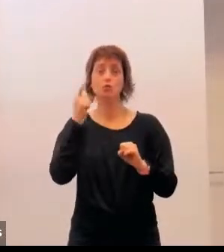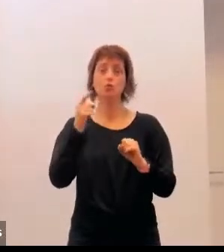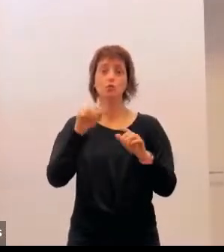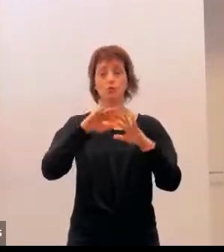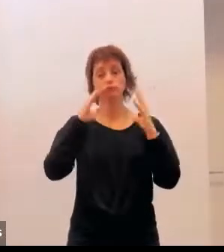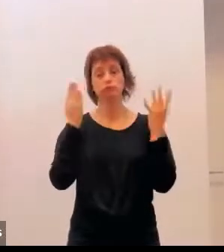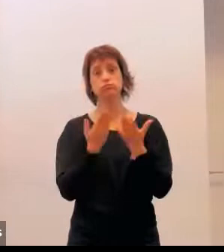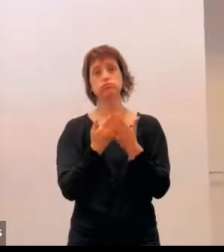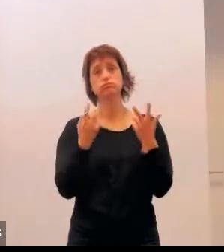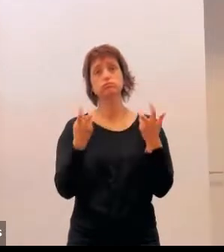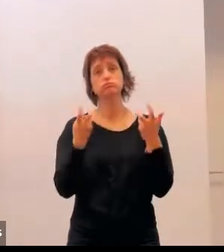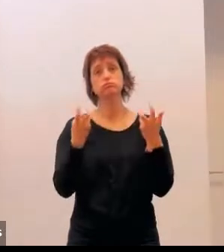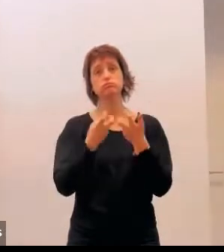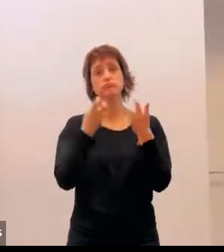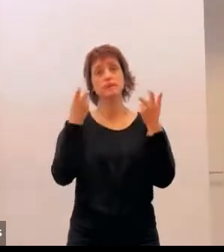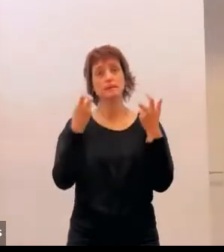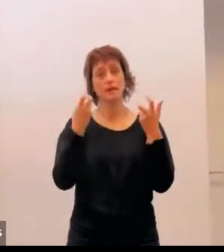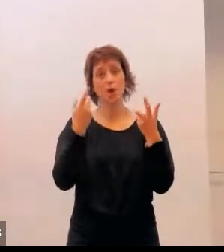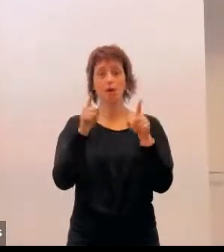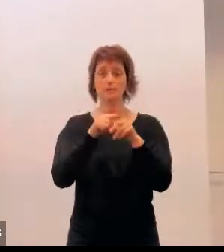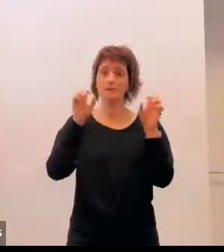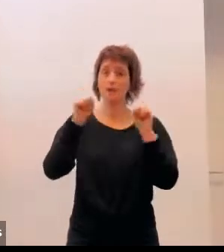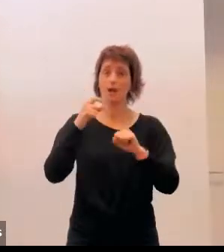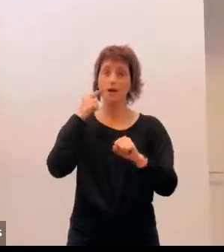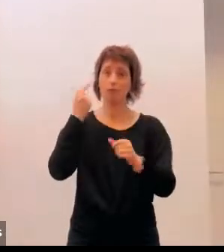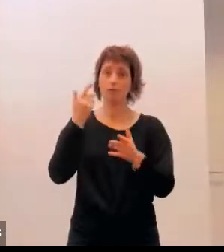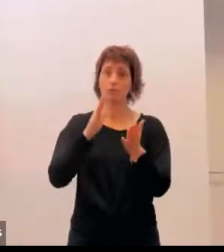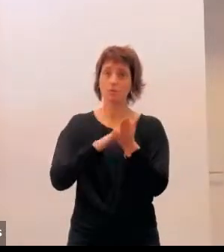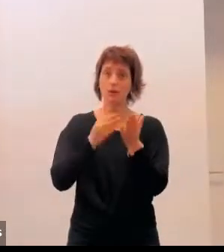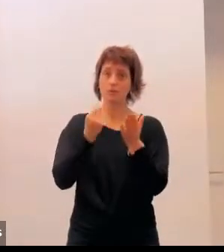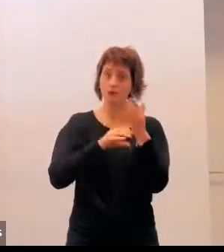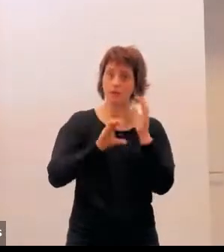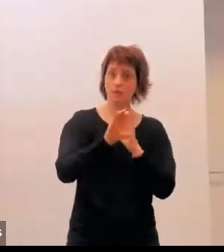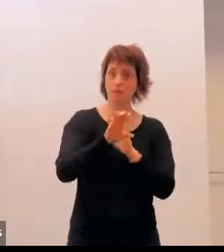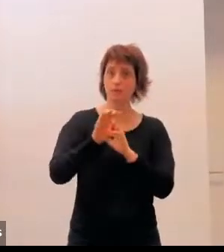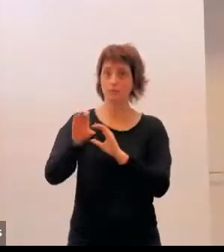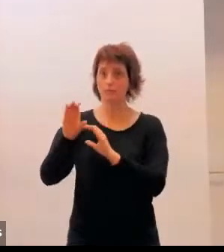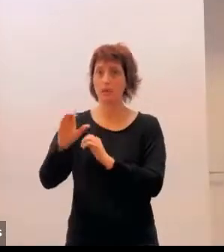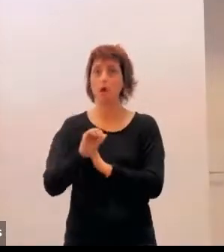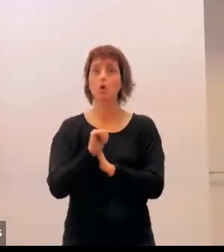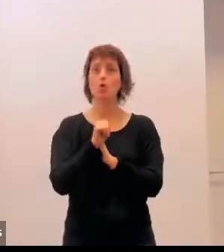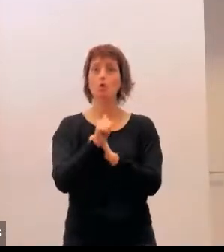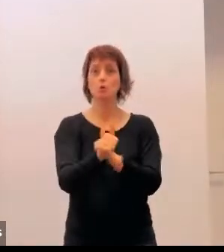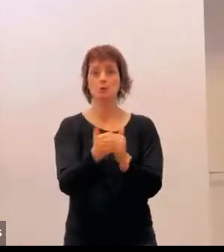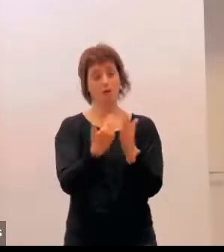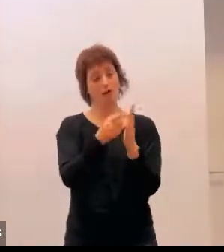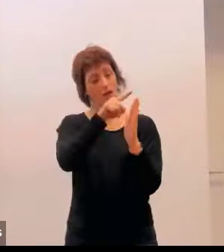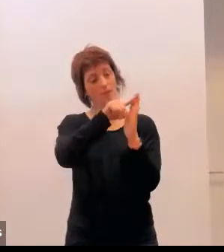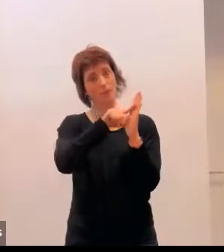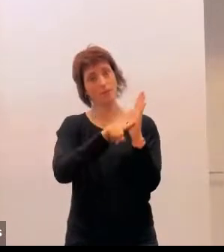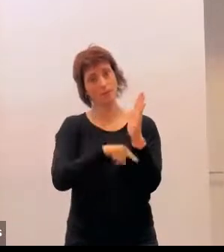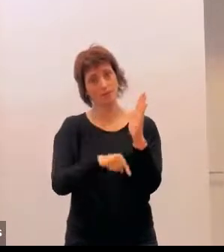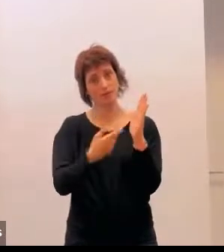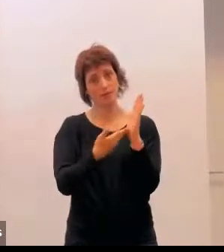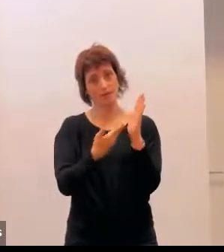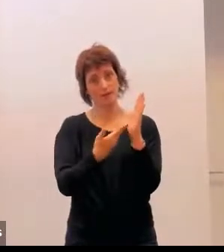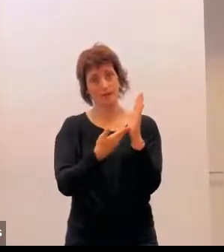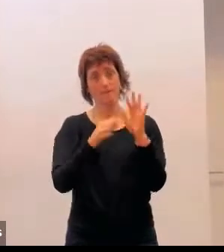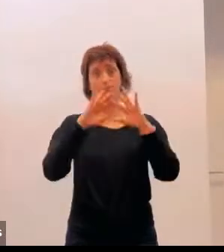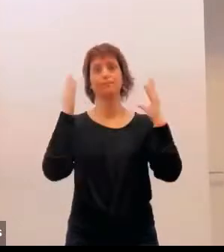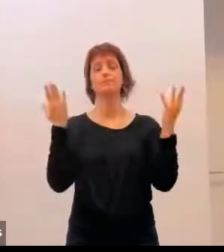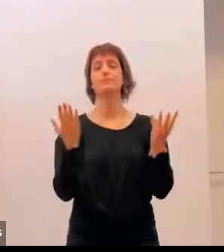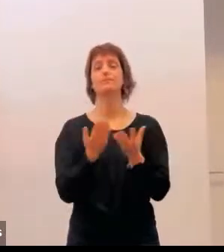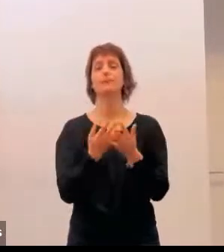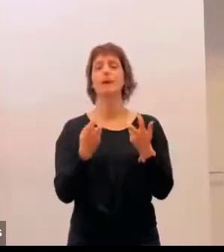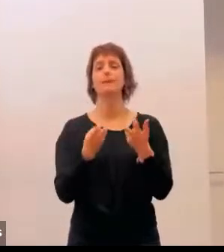ces opérations selon la répartition proposée dans cette délibération et pour un montant total